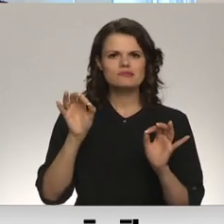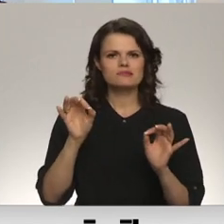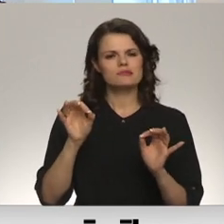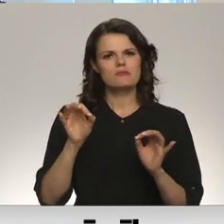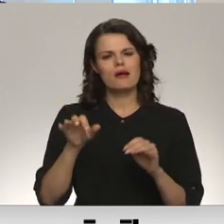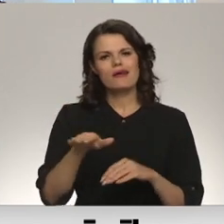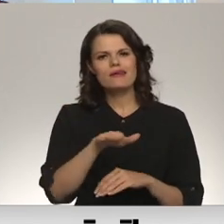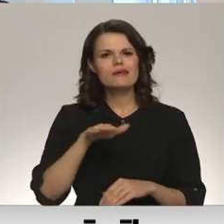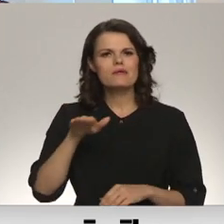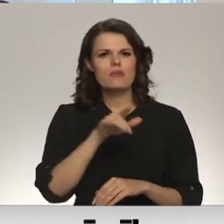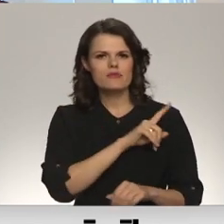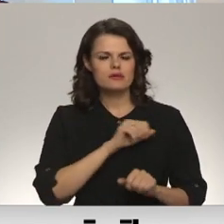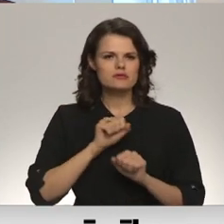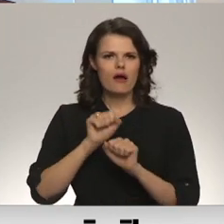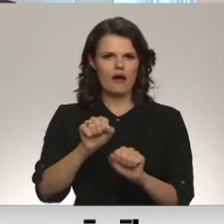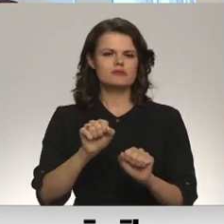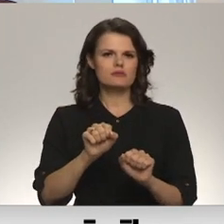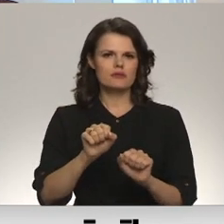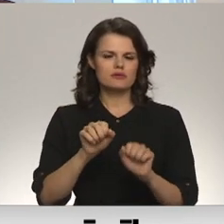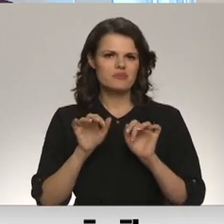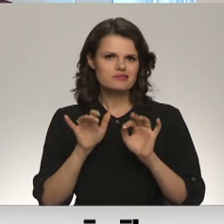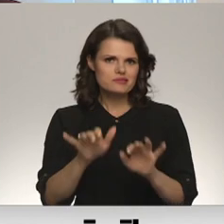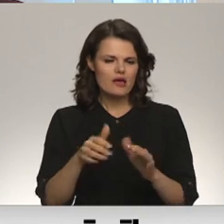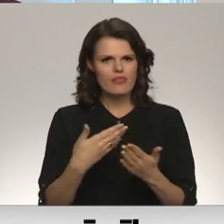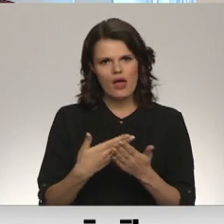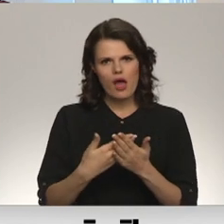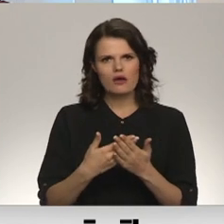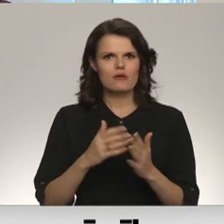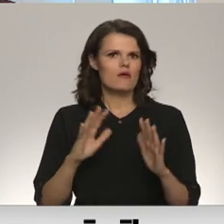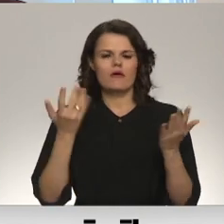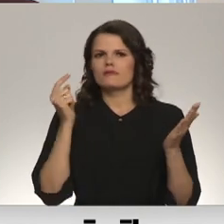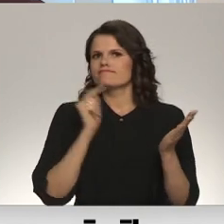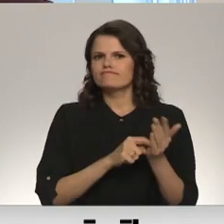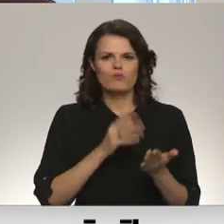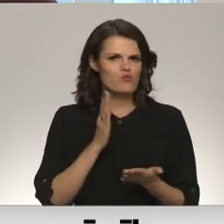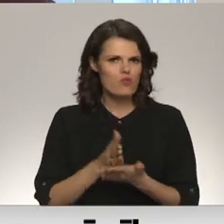ģimenes aizsardzības scenārijos, teiksim, x stundā,